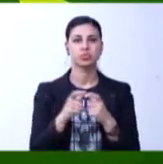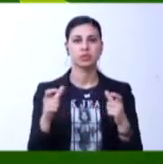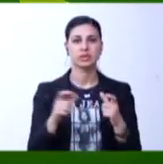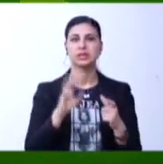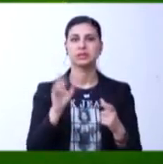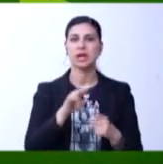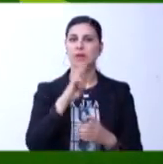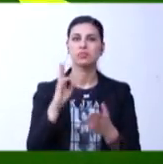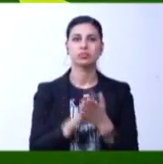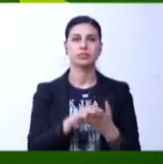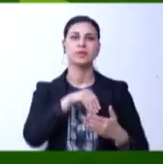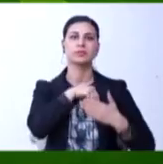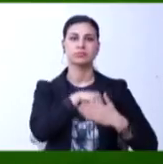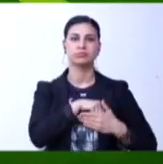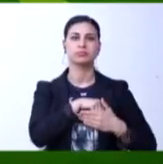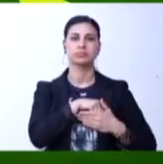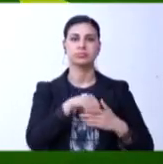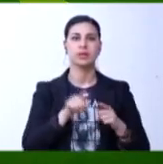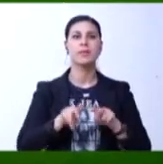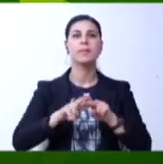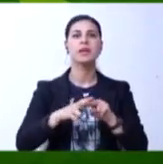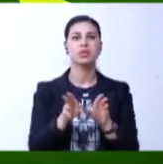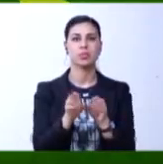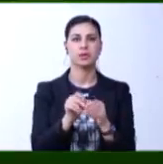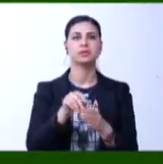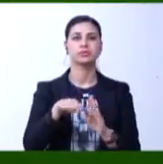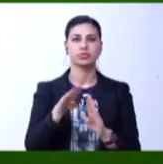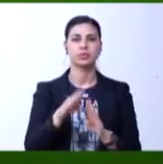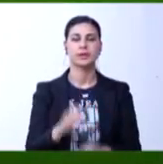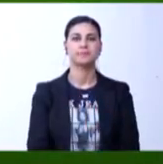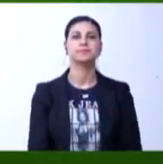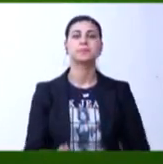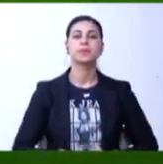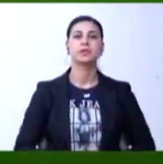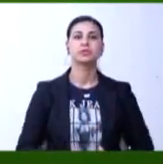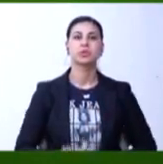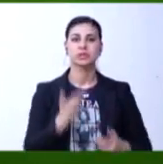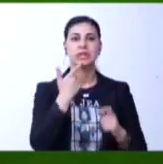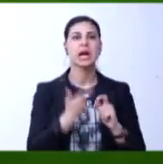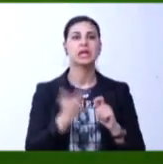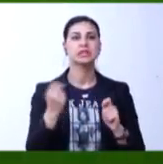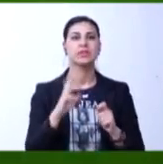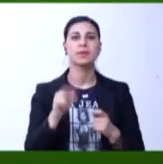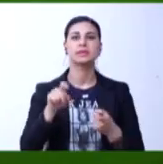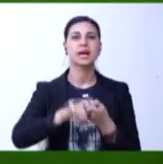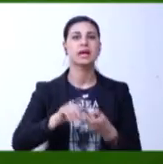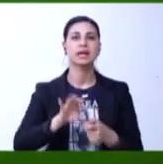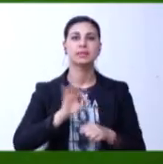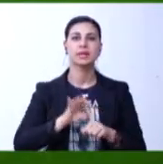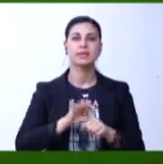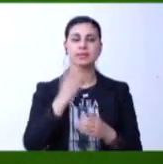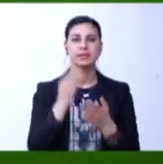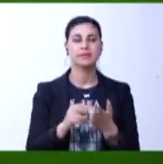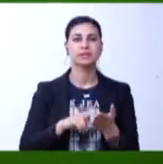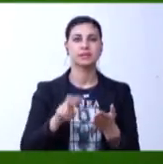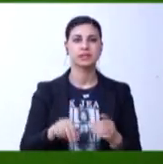და მუდმივად იქონიეთ თან პირადობის მოწმობასთან ერთად. სიცოცხლის გახანგრძლივება და არაგადამდებ დაავადებათა